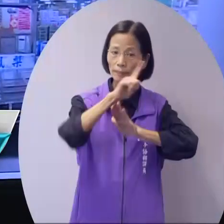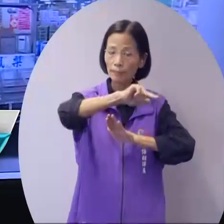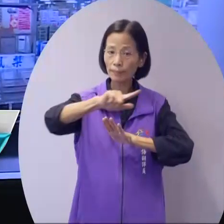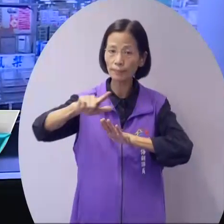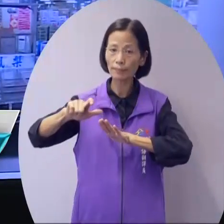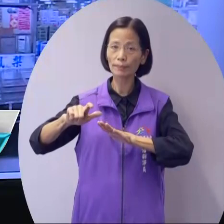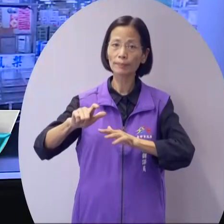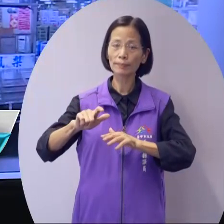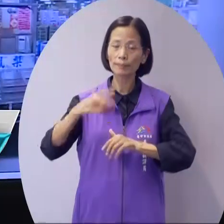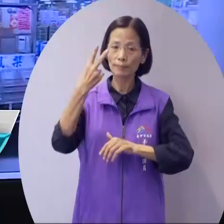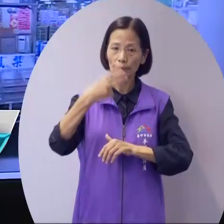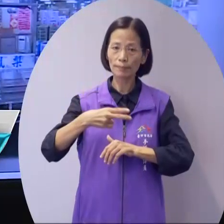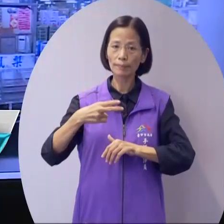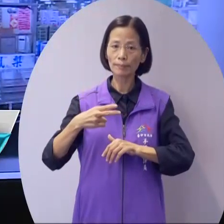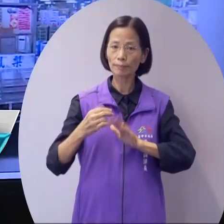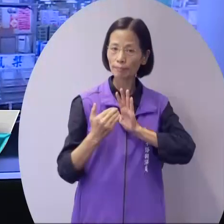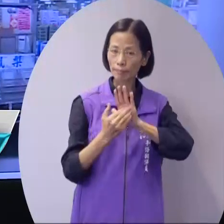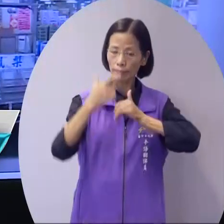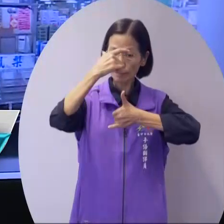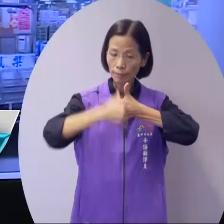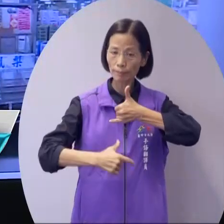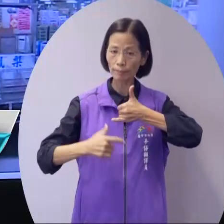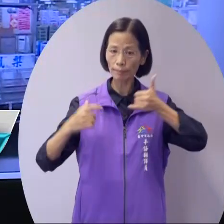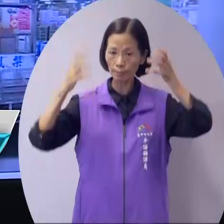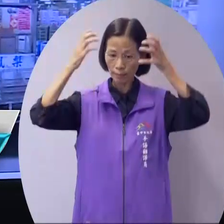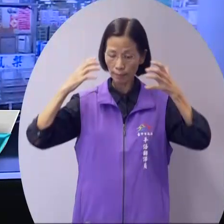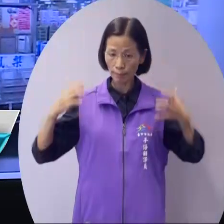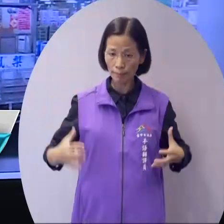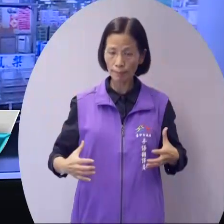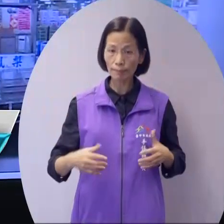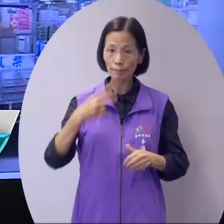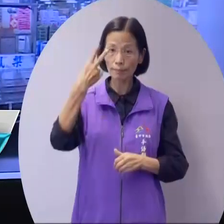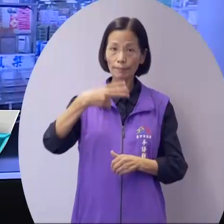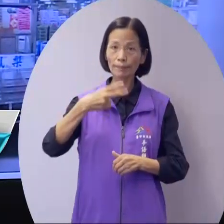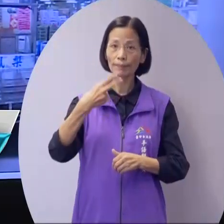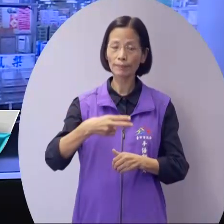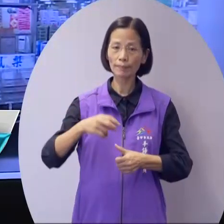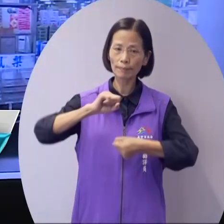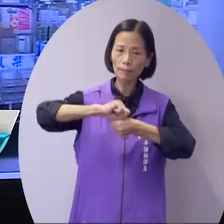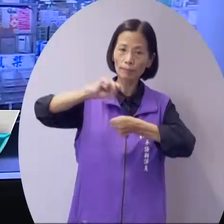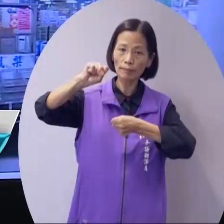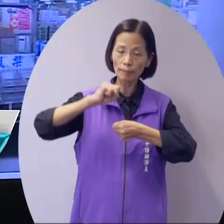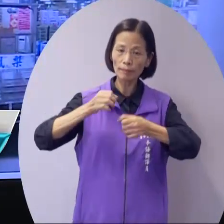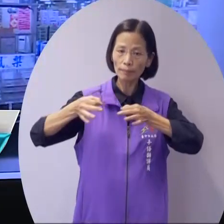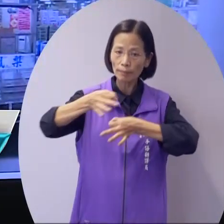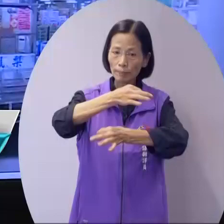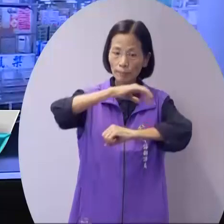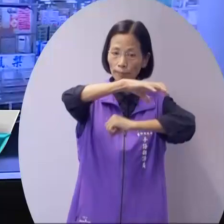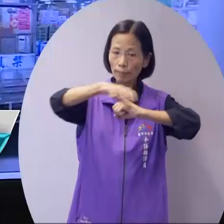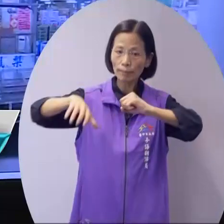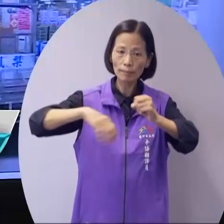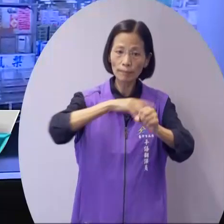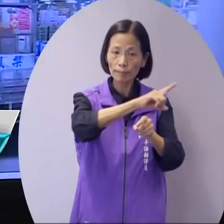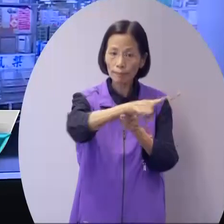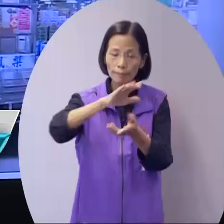有强化个人的防护装备，同时也加强市场环境的消毒的频率。